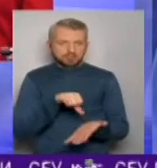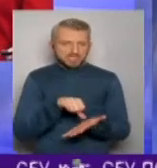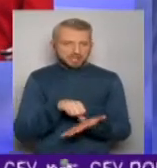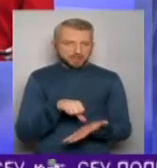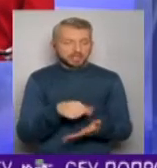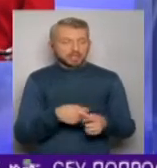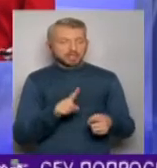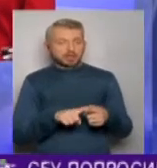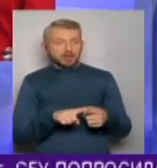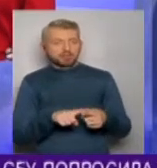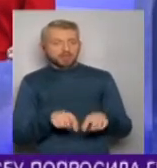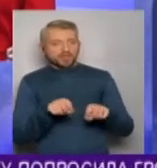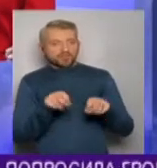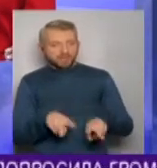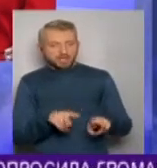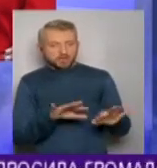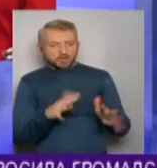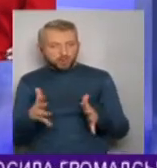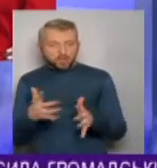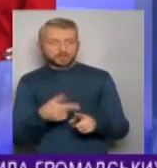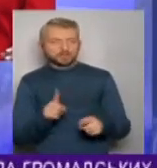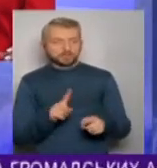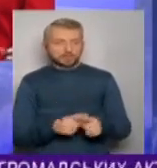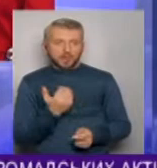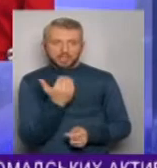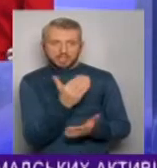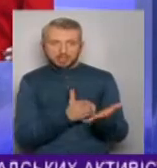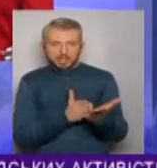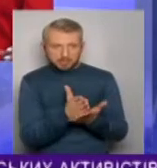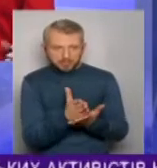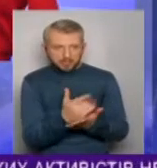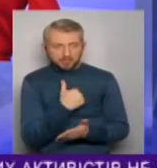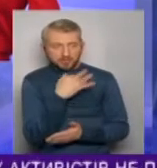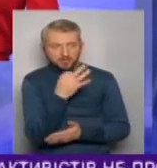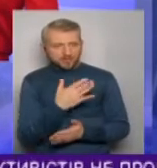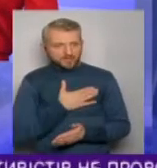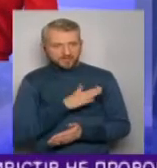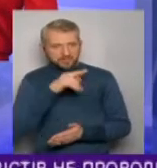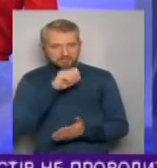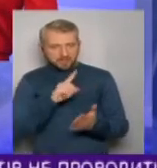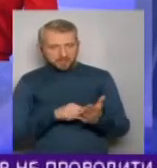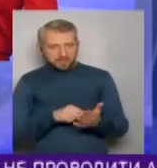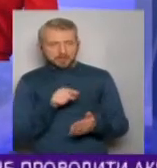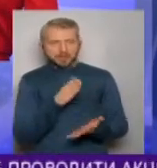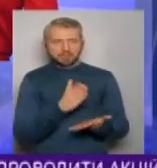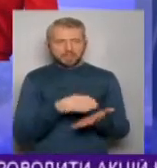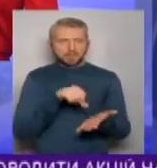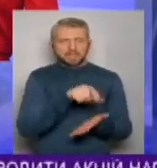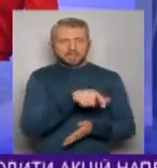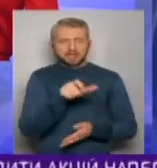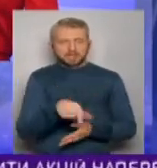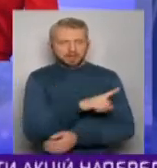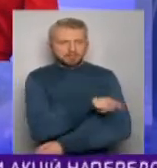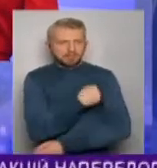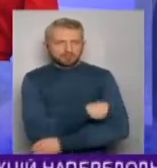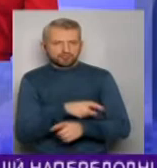це надзвичайних ситуацій, які, це їх, до речі, напрямок, трошки я сказав, що це не наше питання. Там є представники